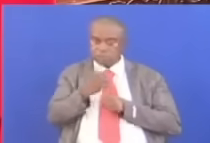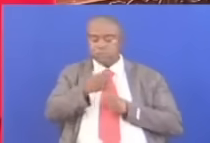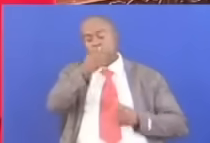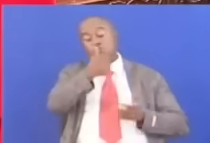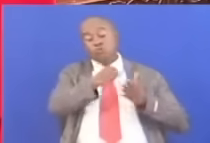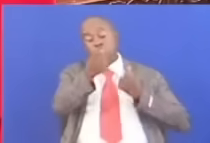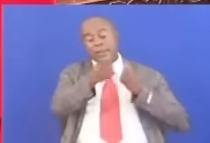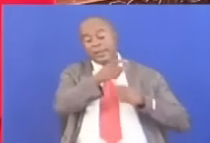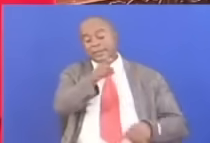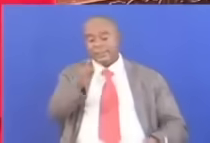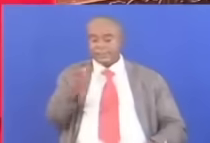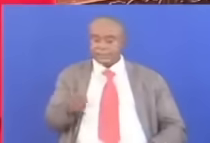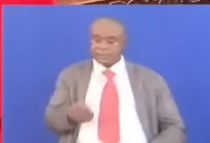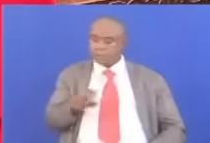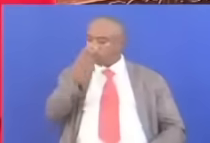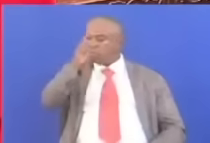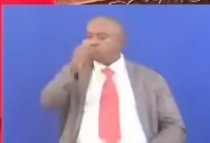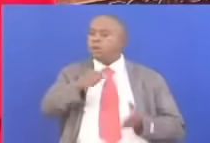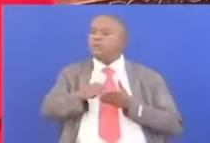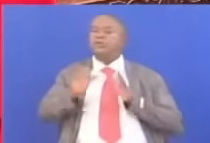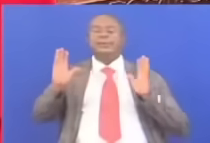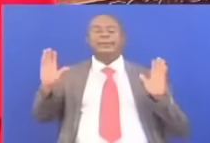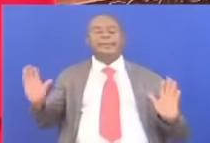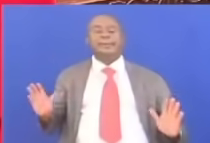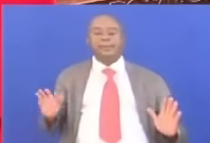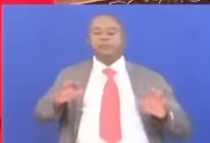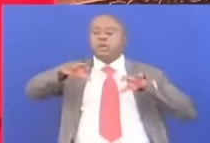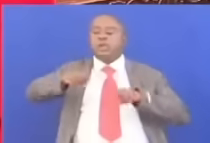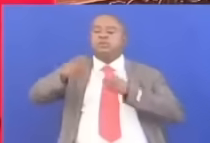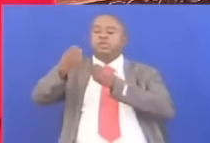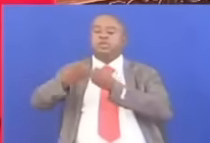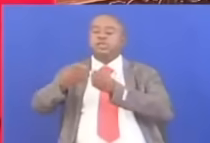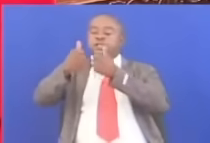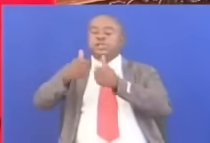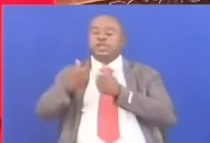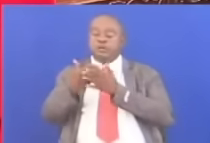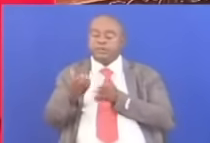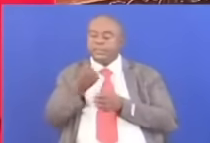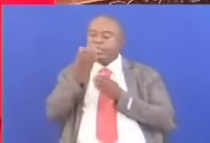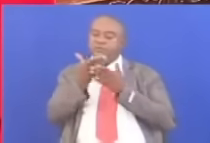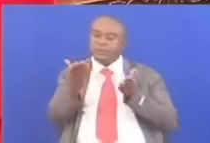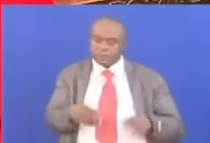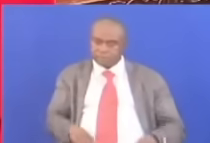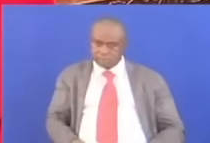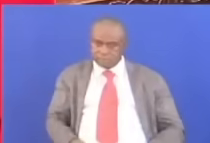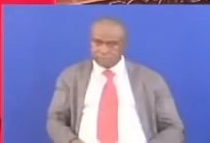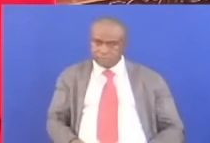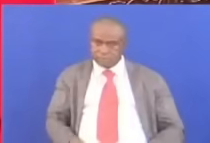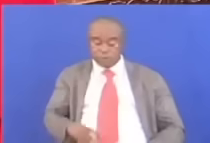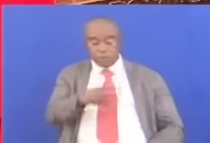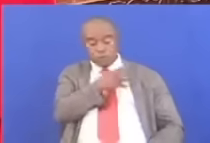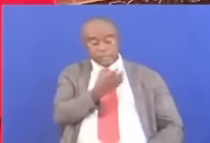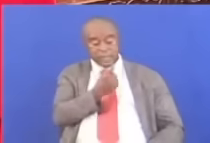kuna gari untuk tayari watu wes na mtu anami gari hamna tangazo hamna chote wizara ya fedha laima